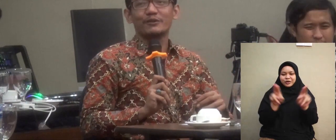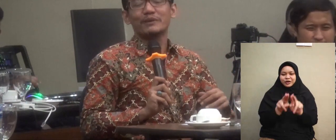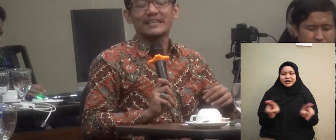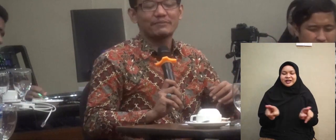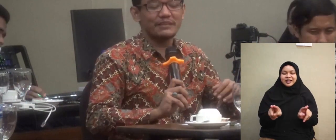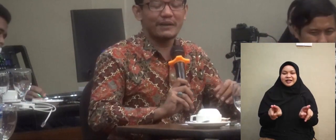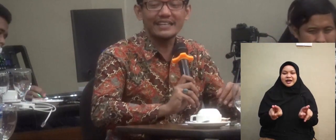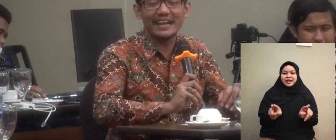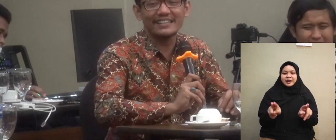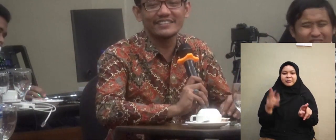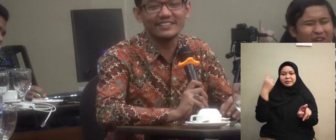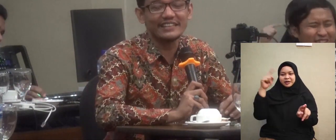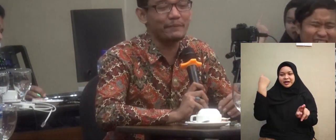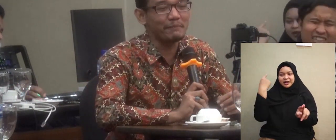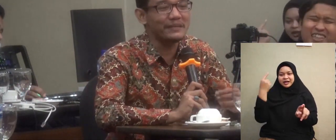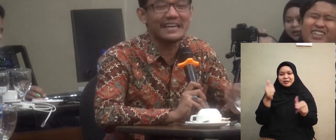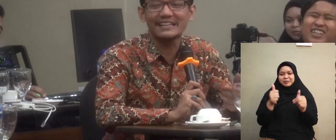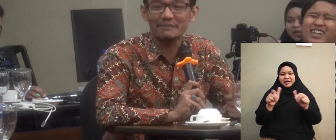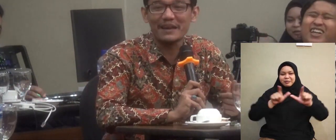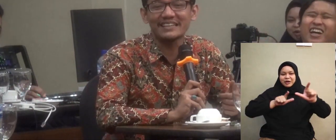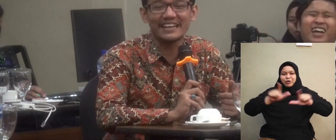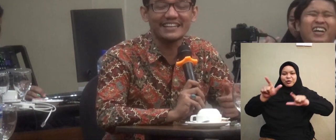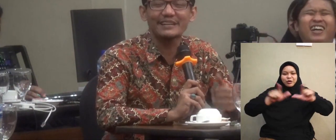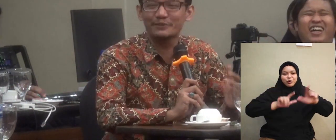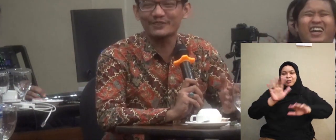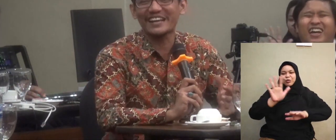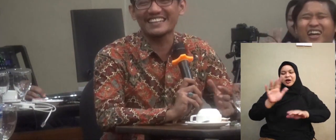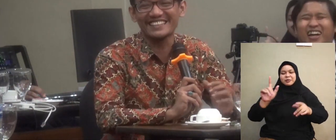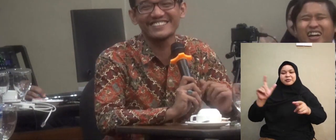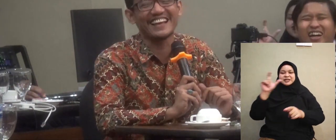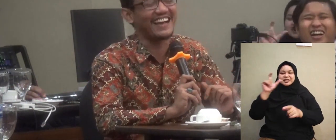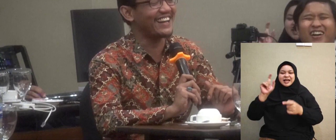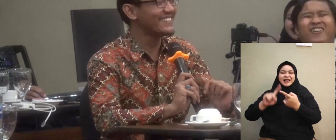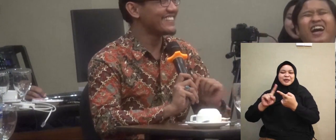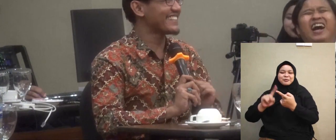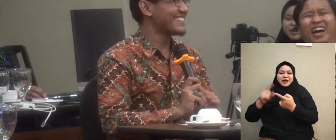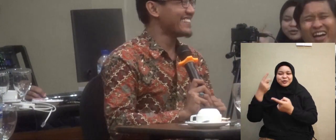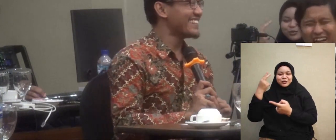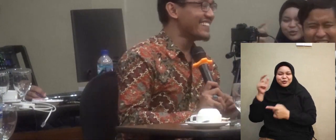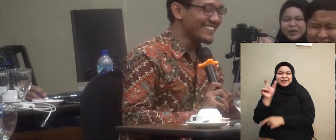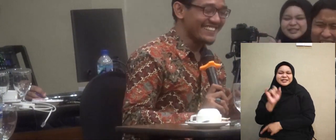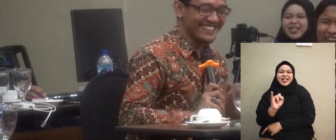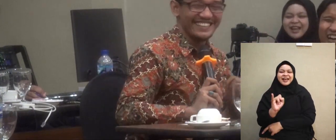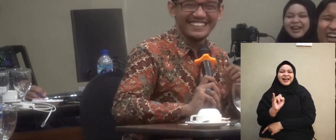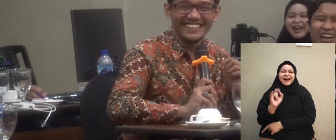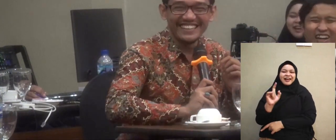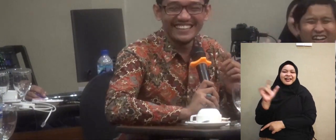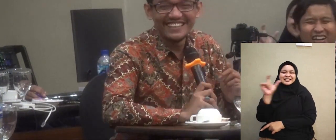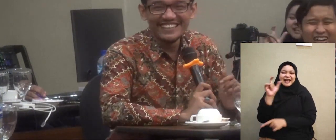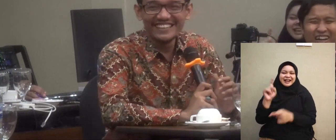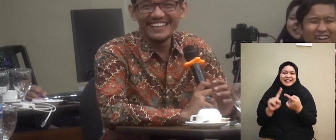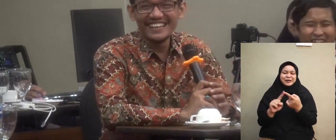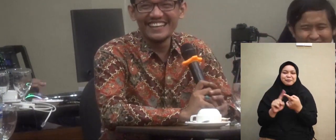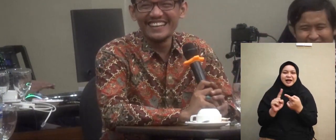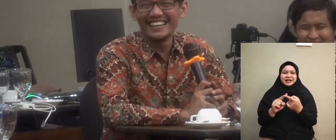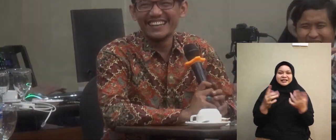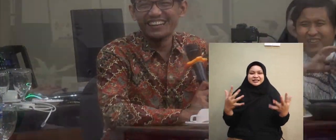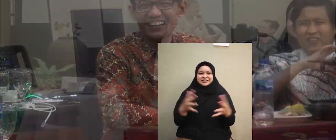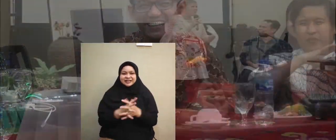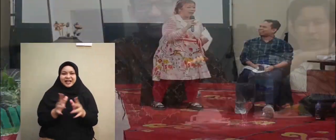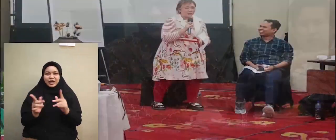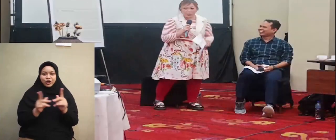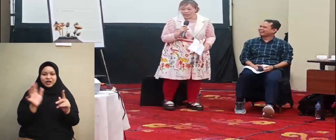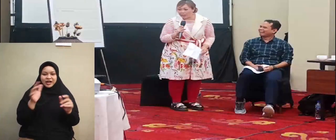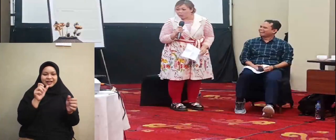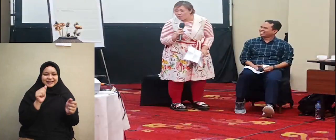berlomba-lomba dalam kebaikan gitu ya tapi mencari teman karena keburukan gitu nah TV kalian kalau nggak